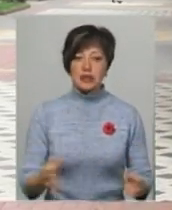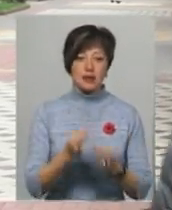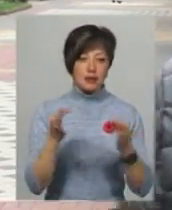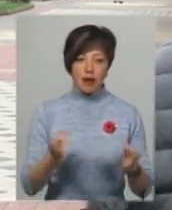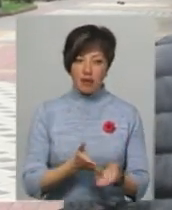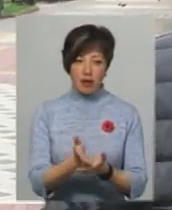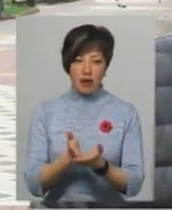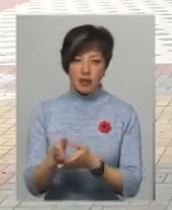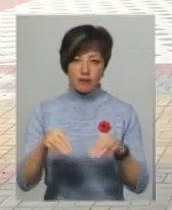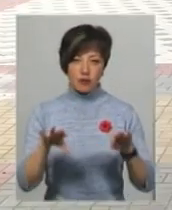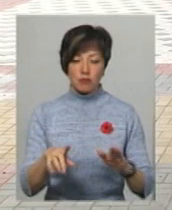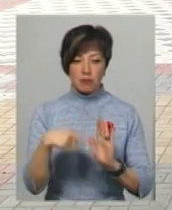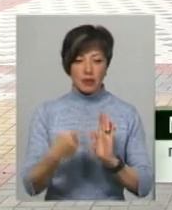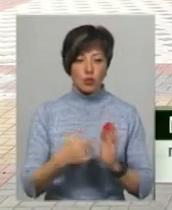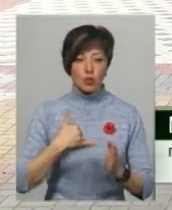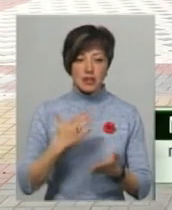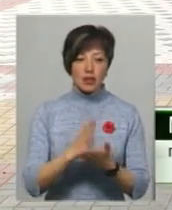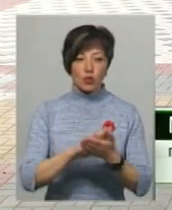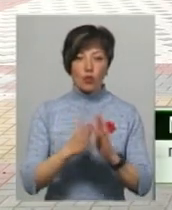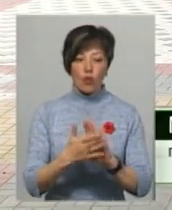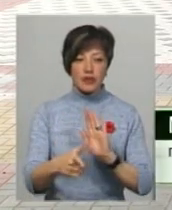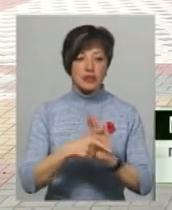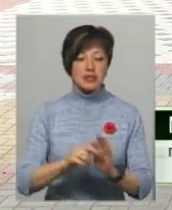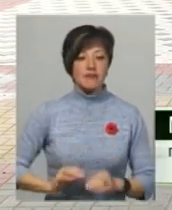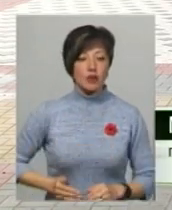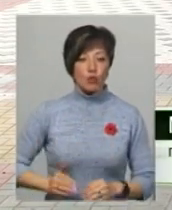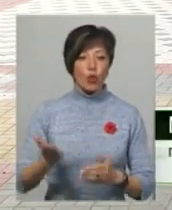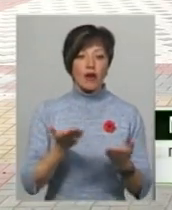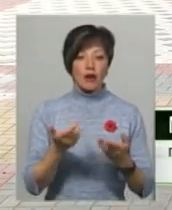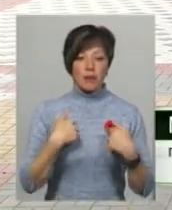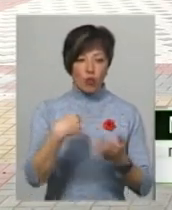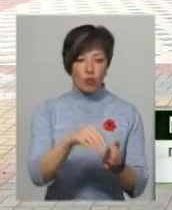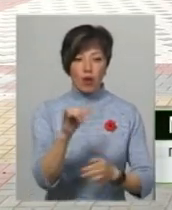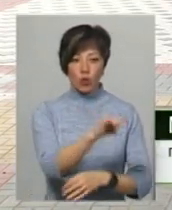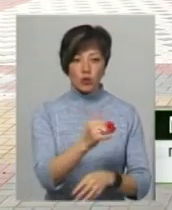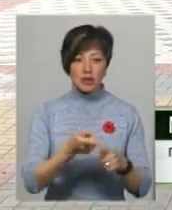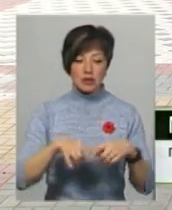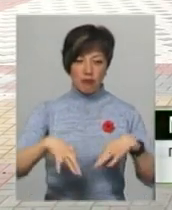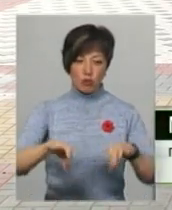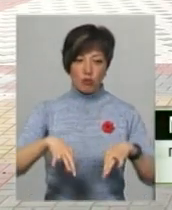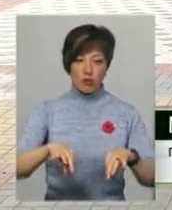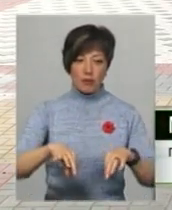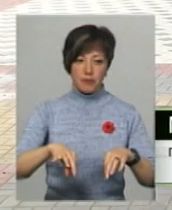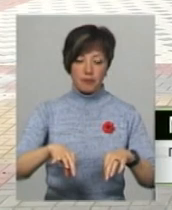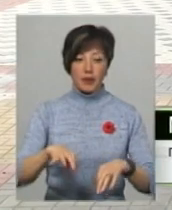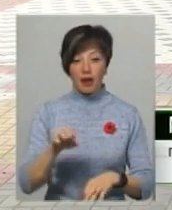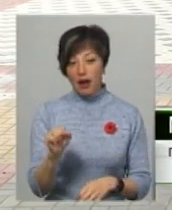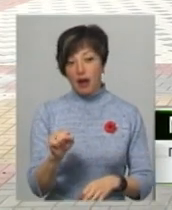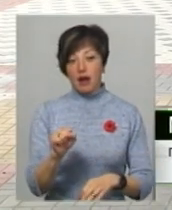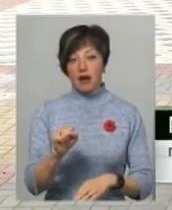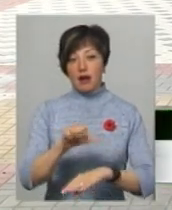варіантів цього вирішення питання. У нас є договір з фірмою, ми в неї купляли цей автомобіль. А